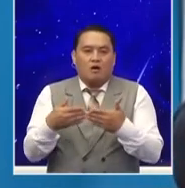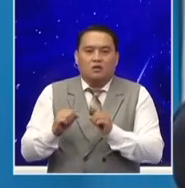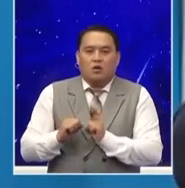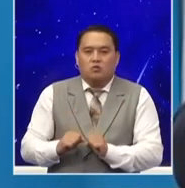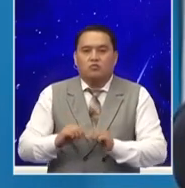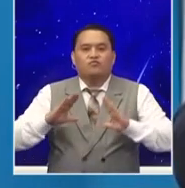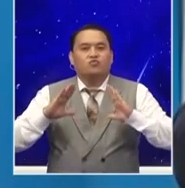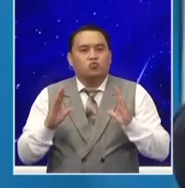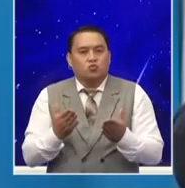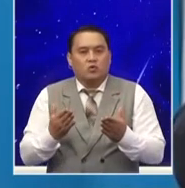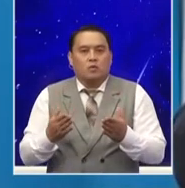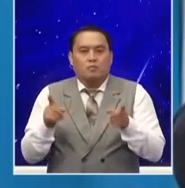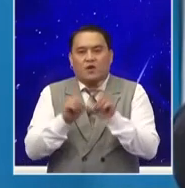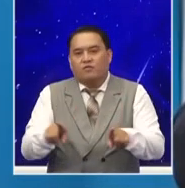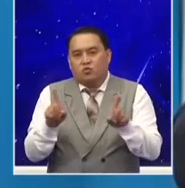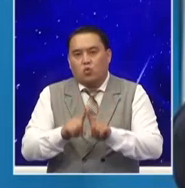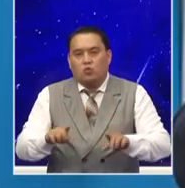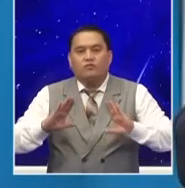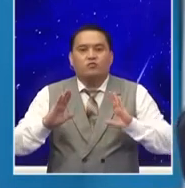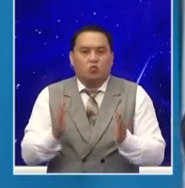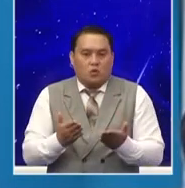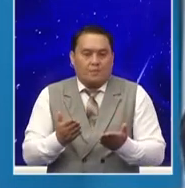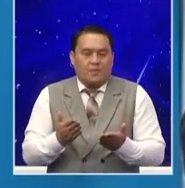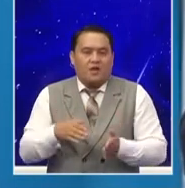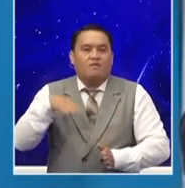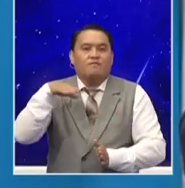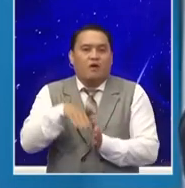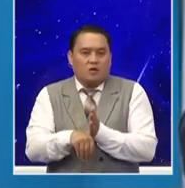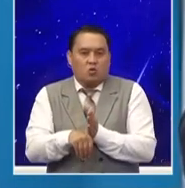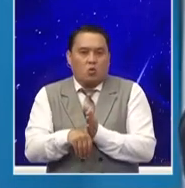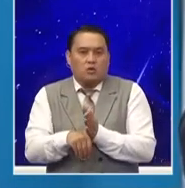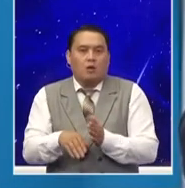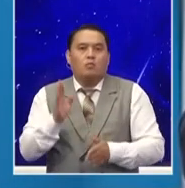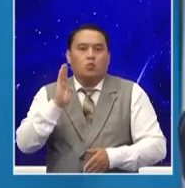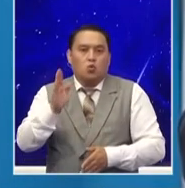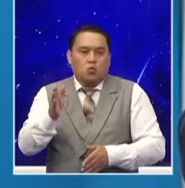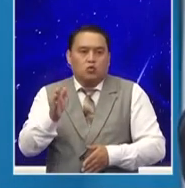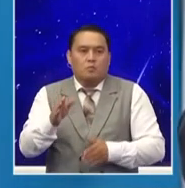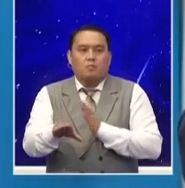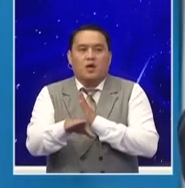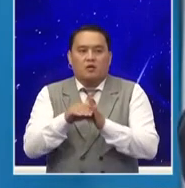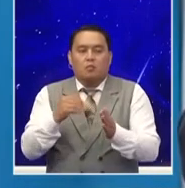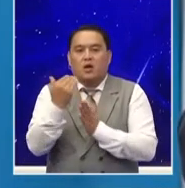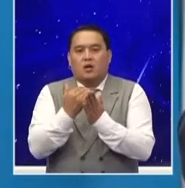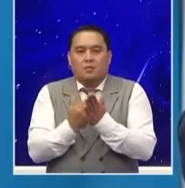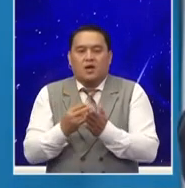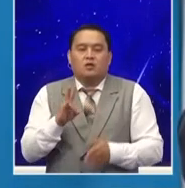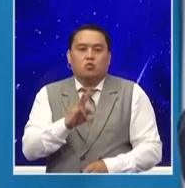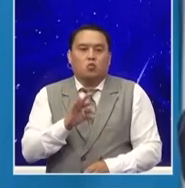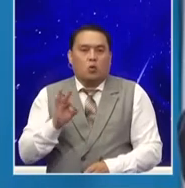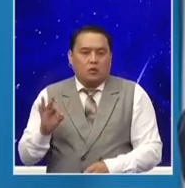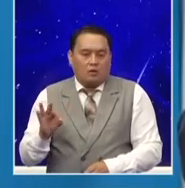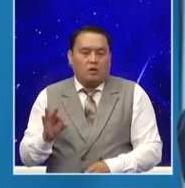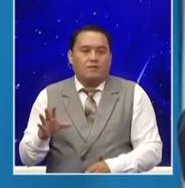на случай ее второй волны. Все это войдет в предстоящую предвыборную программу партии